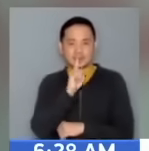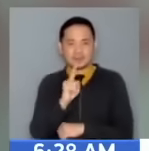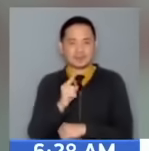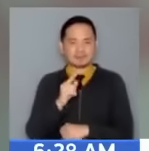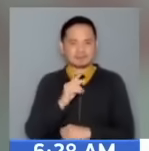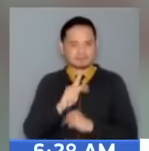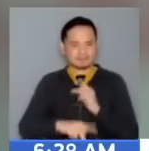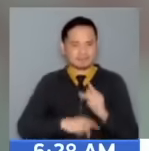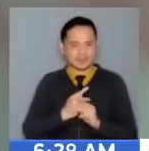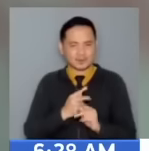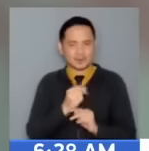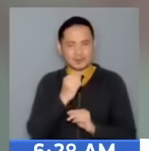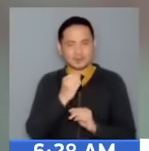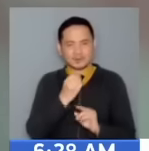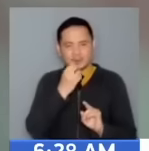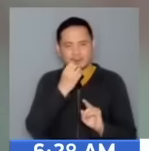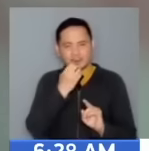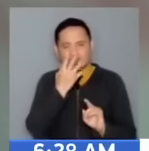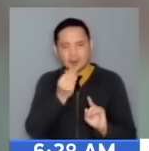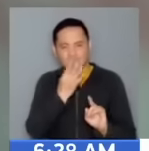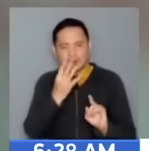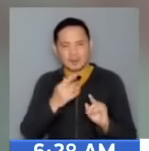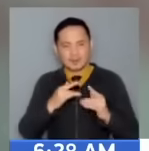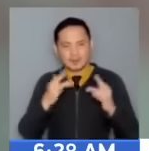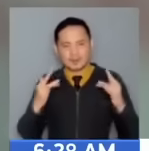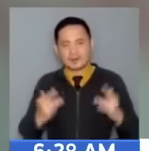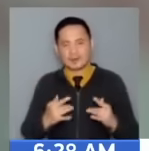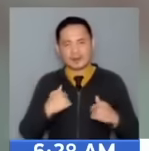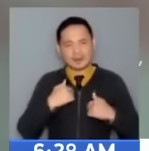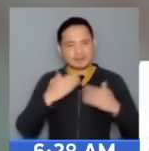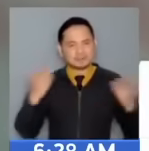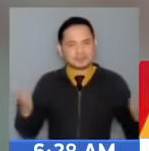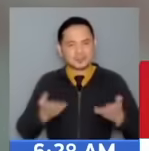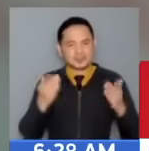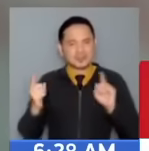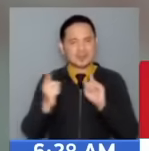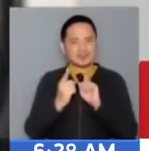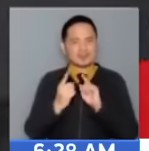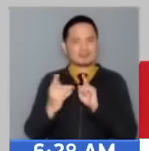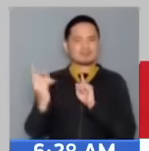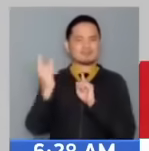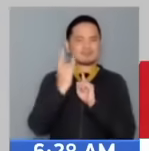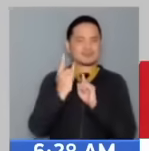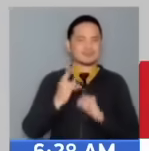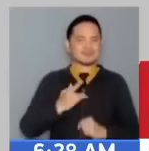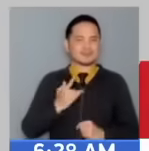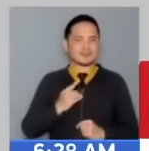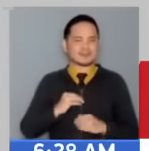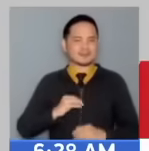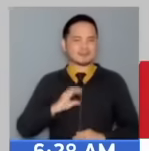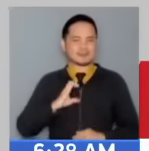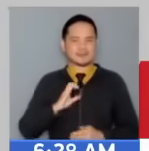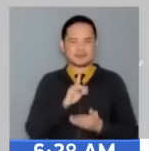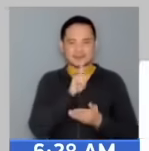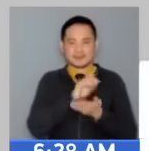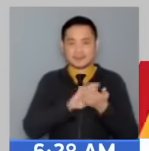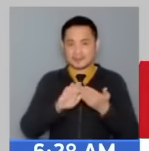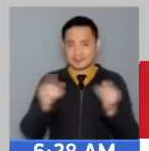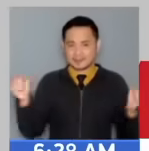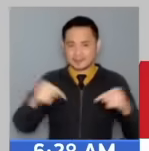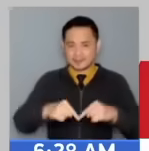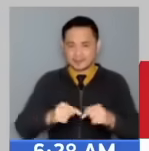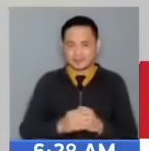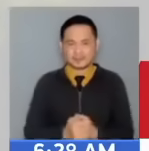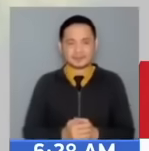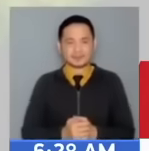I'm here, I can feel the love, and so it's always so nice to be back. Na-meet din daw ni Eric si Christian